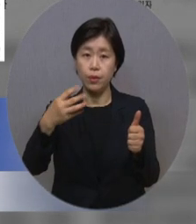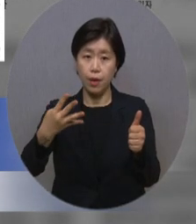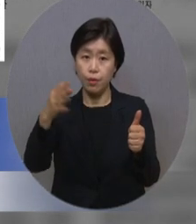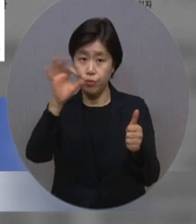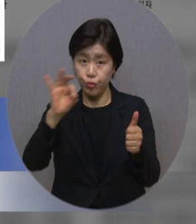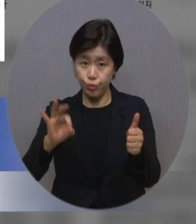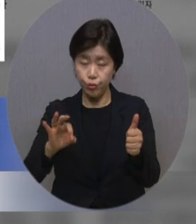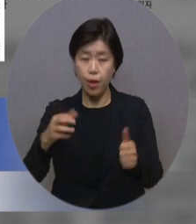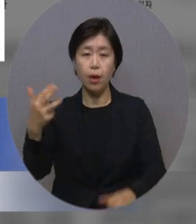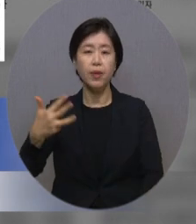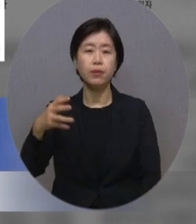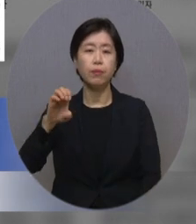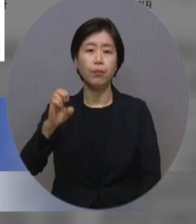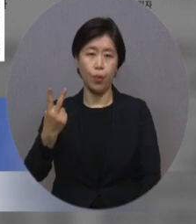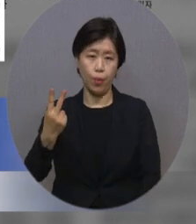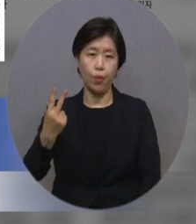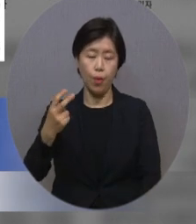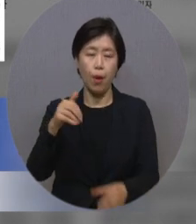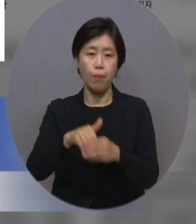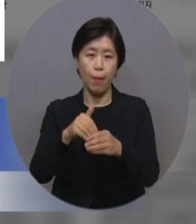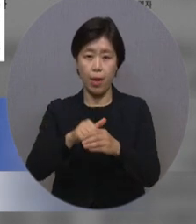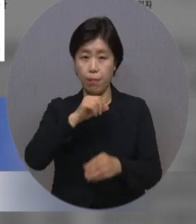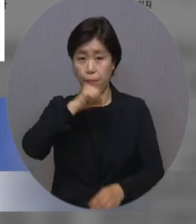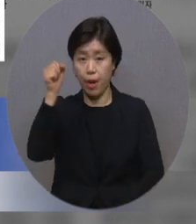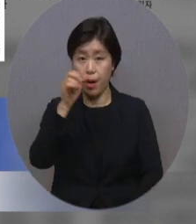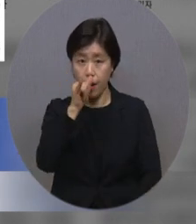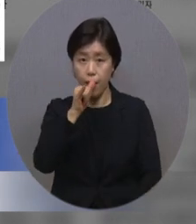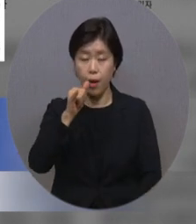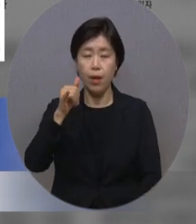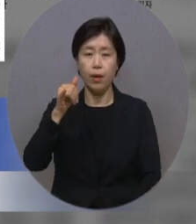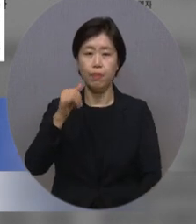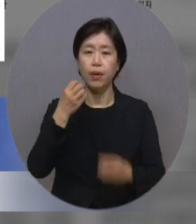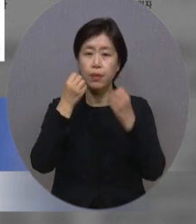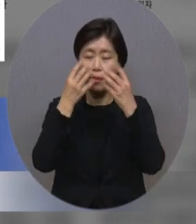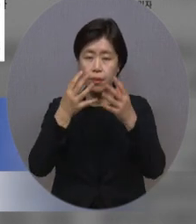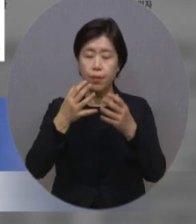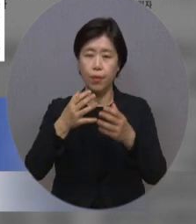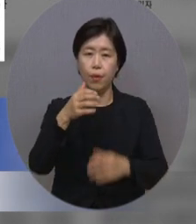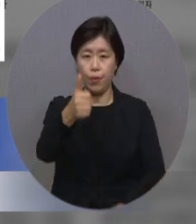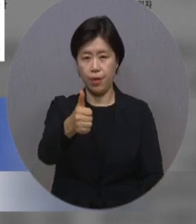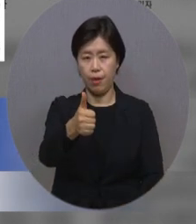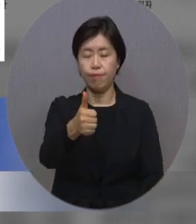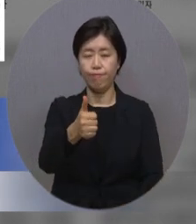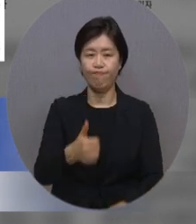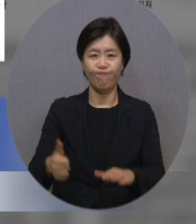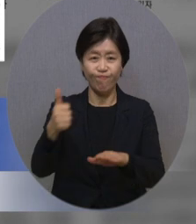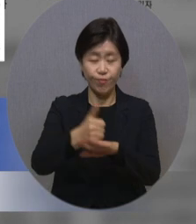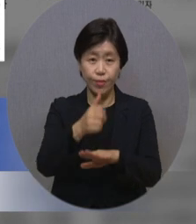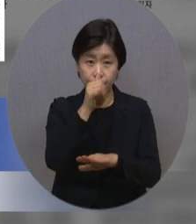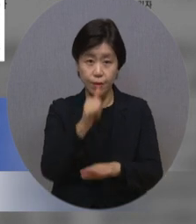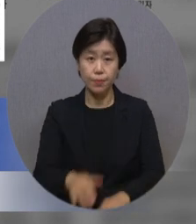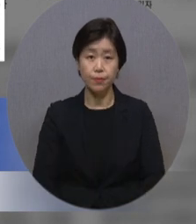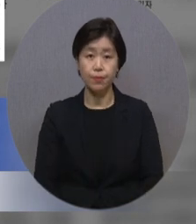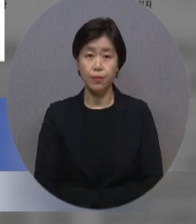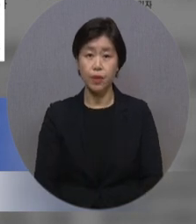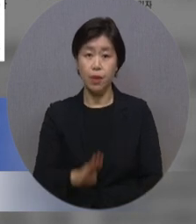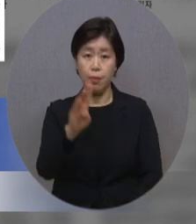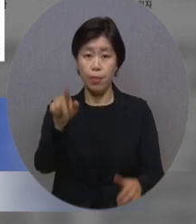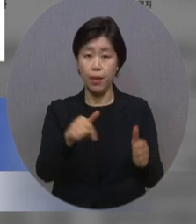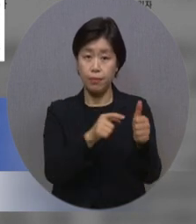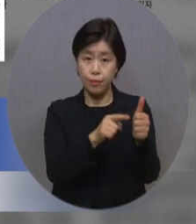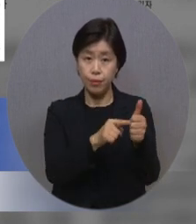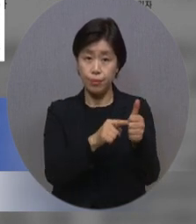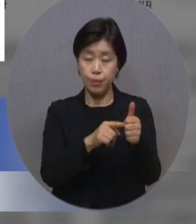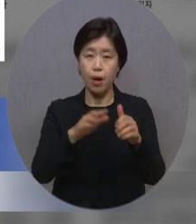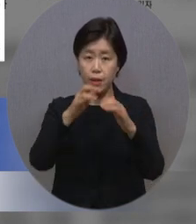8천 99표를 획득해 한국 사회복지사협회 신임 회장의 당선됐습니다이 박당선인은 현장사회복지